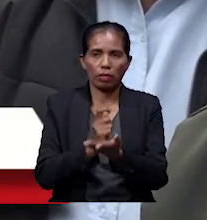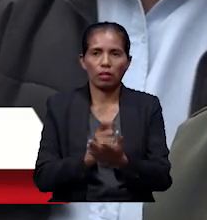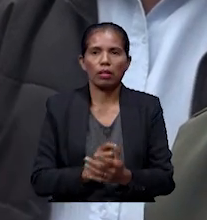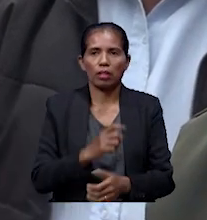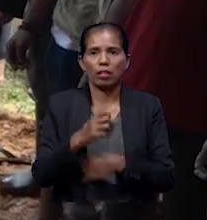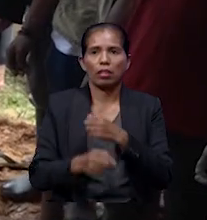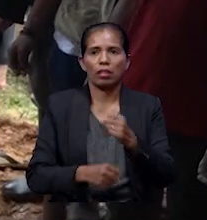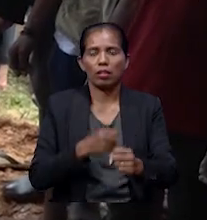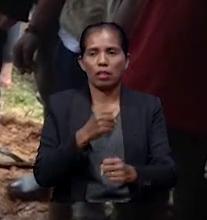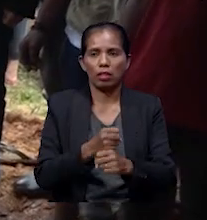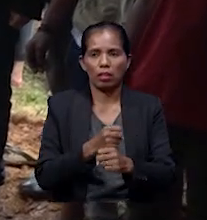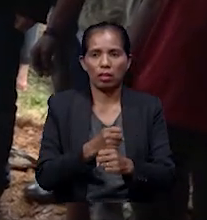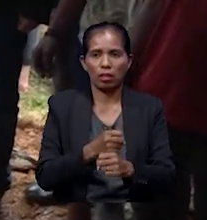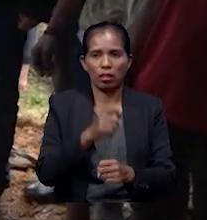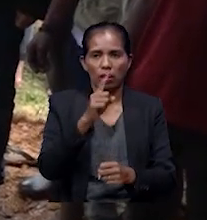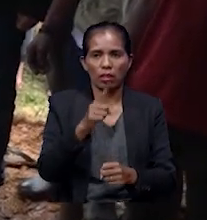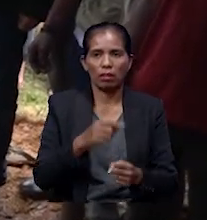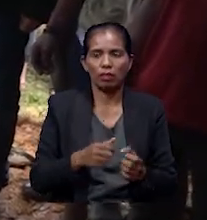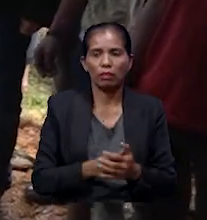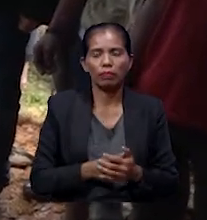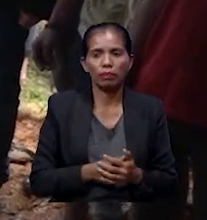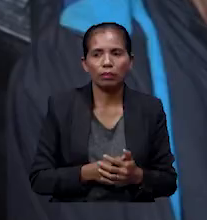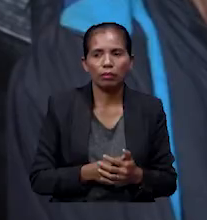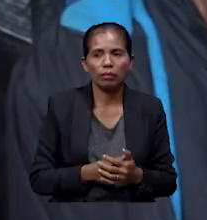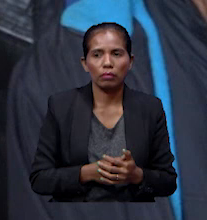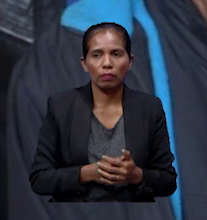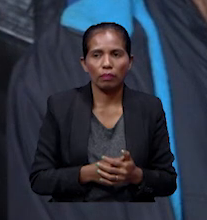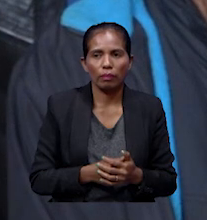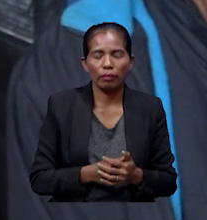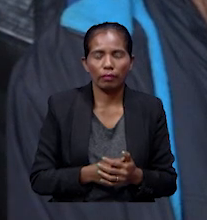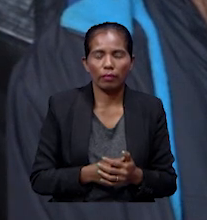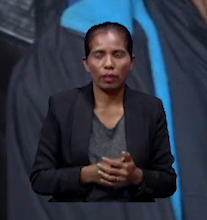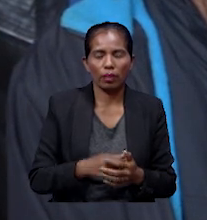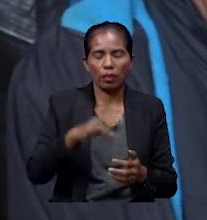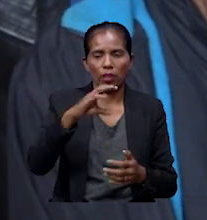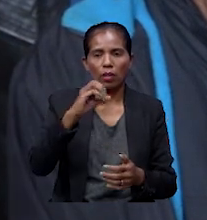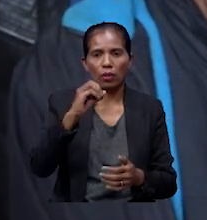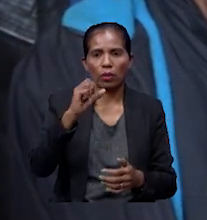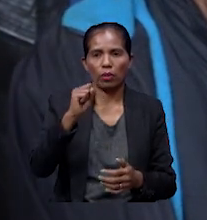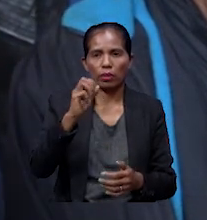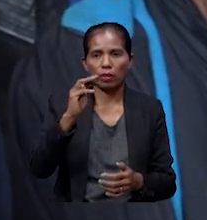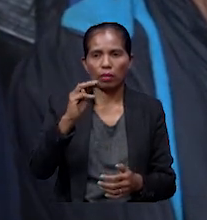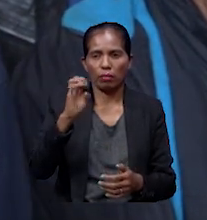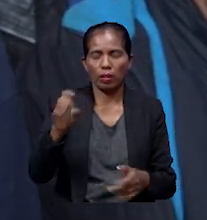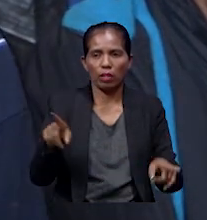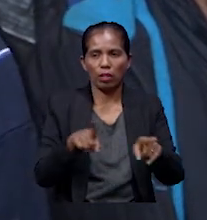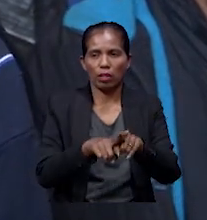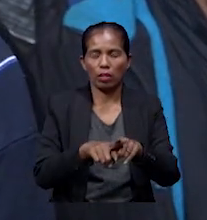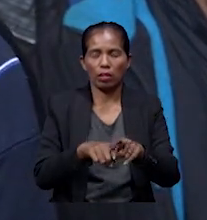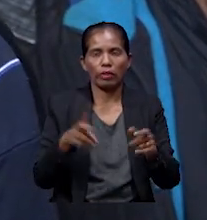durante tina nida. Sodoso Coach de Jesus Nunes, anexamos